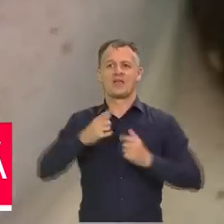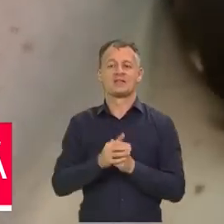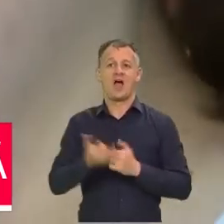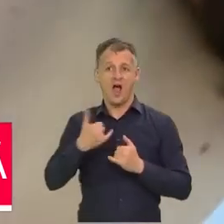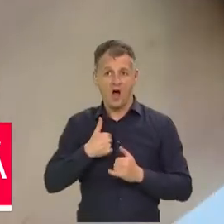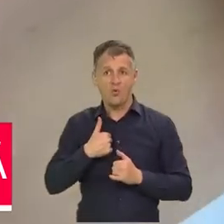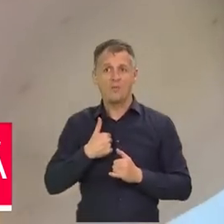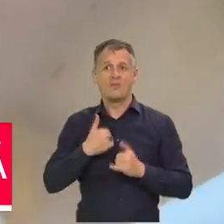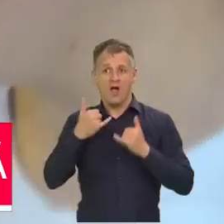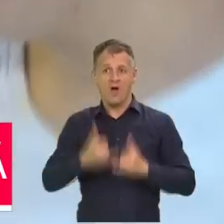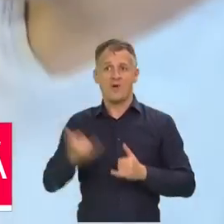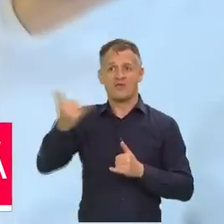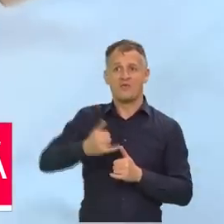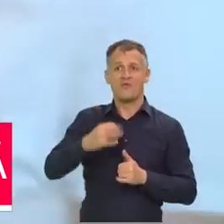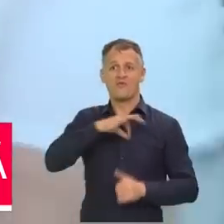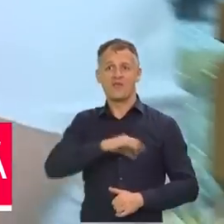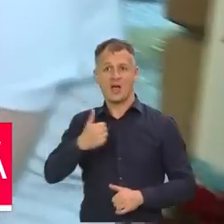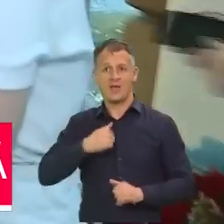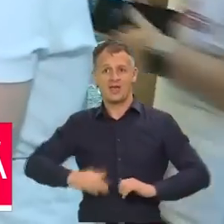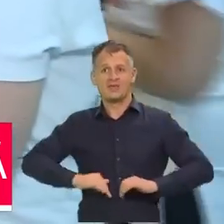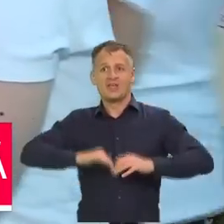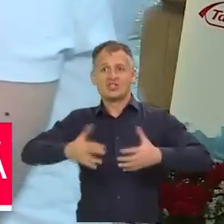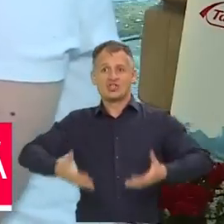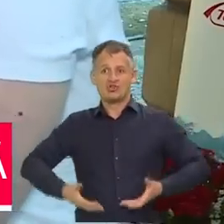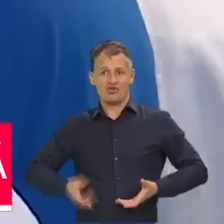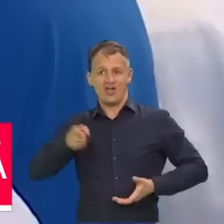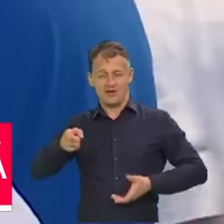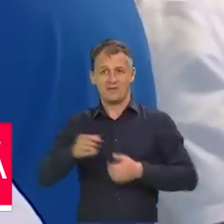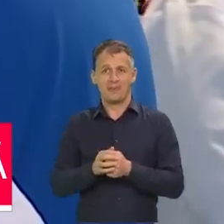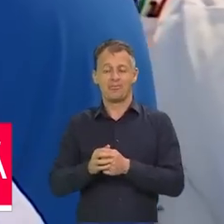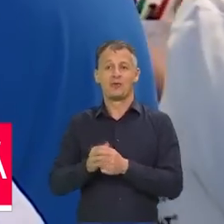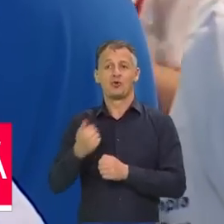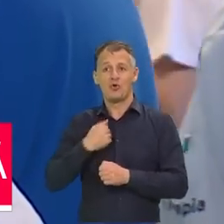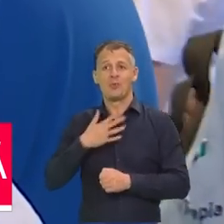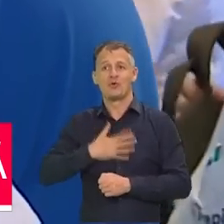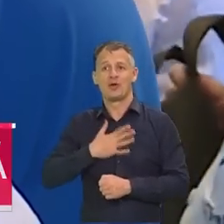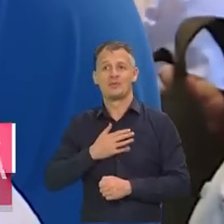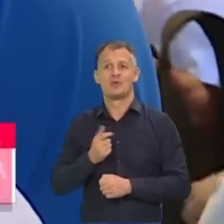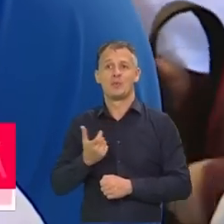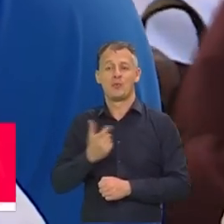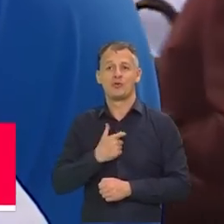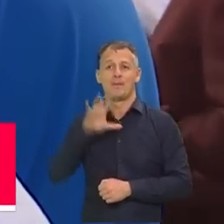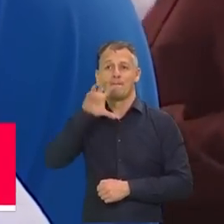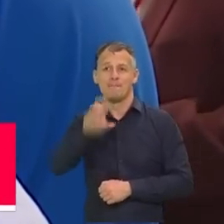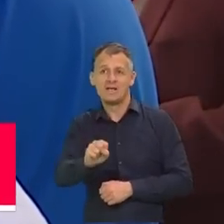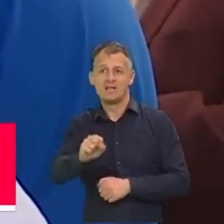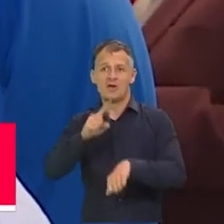fiica mea care este însărcinată. Chiar îmi doream să pot apuca momentele